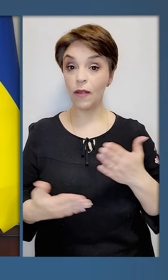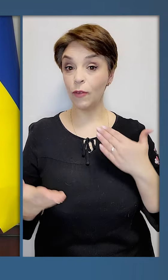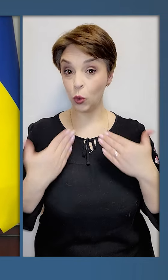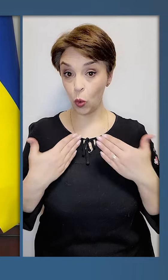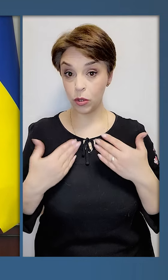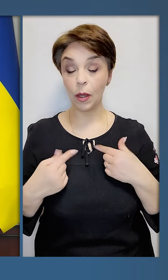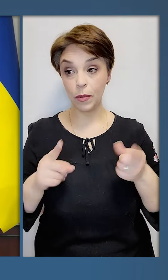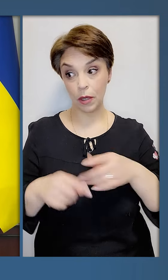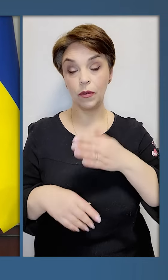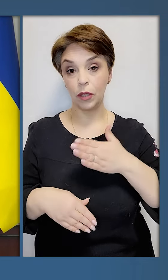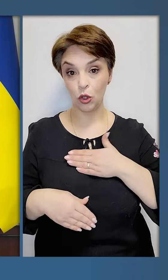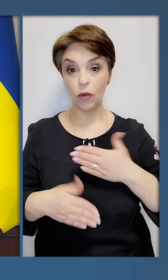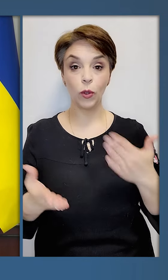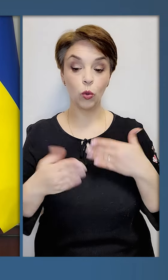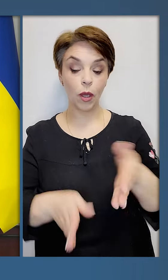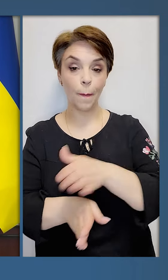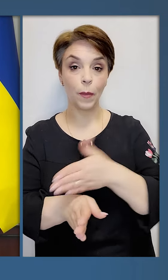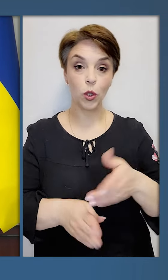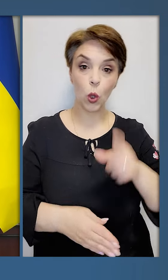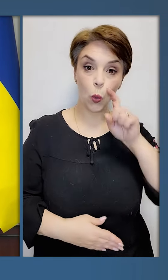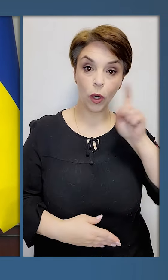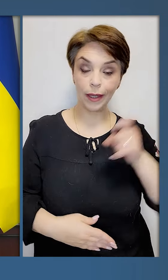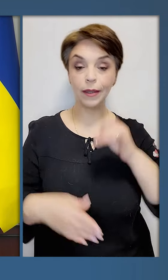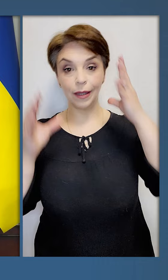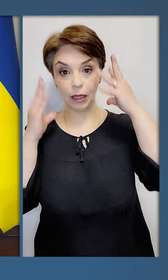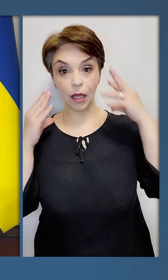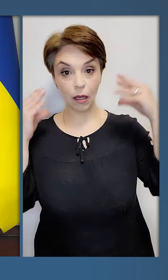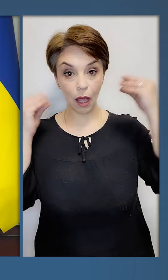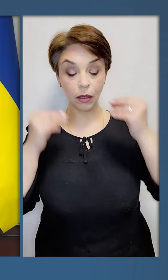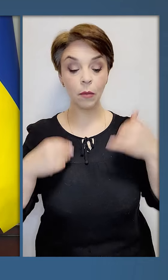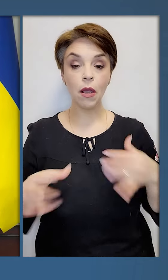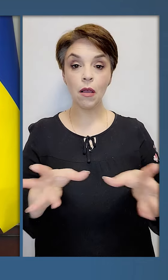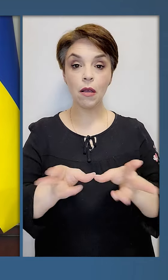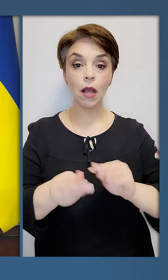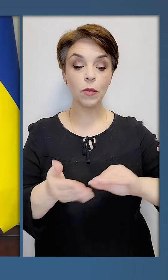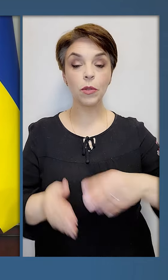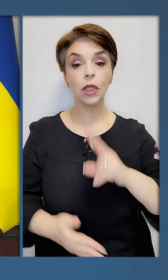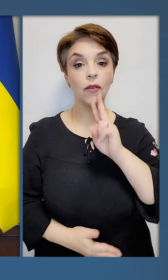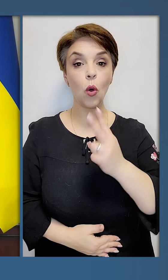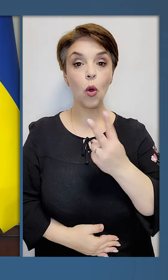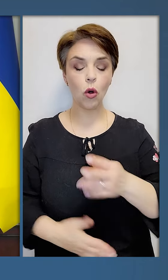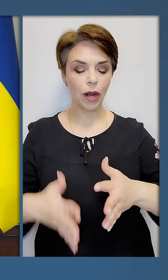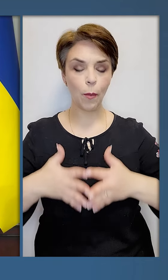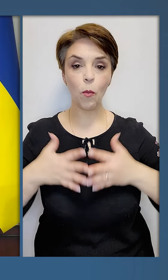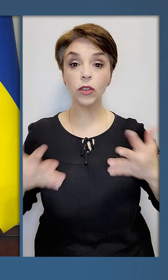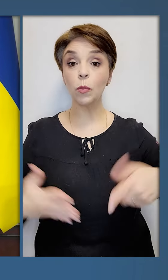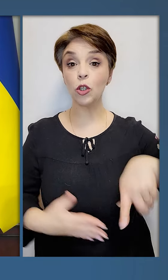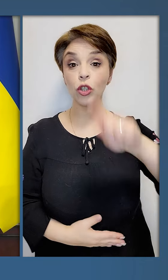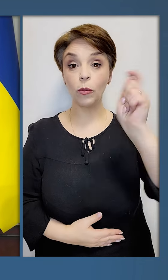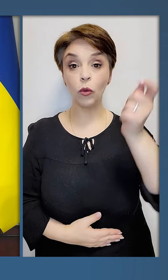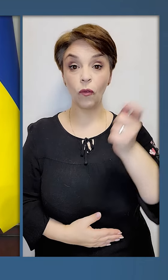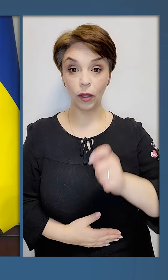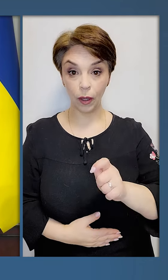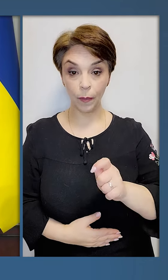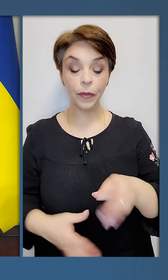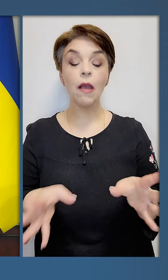відносини, я б навіть сказав, відносини між Україною та Нідерландами. Ми разом після 2 років повномасштабної